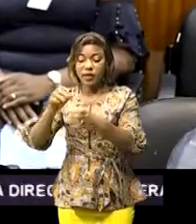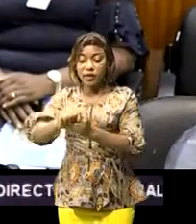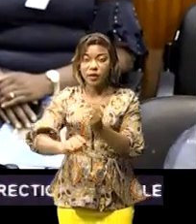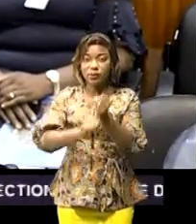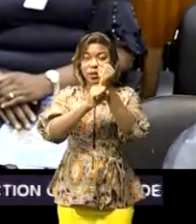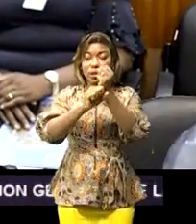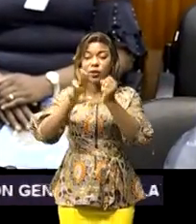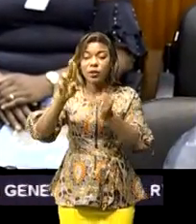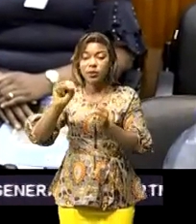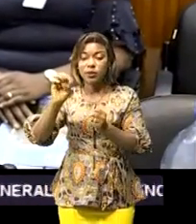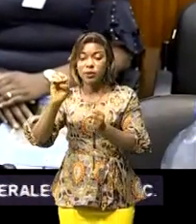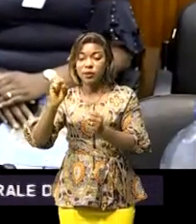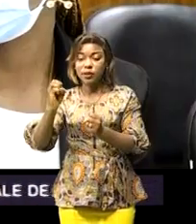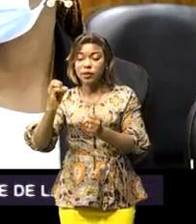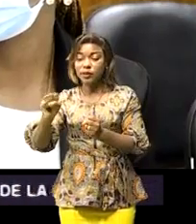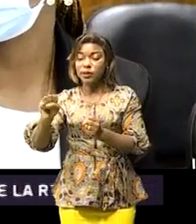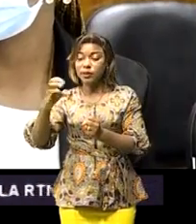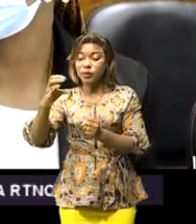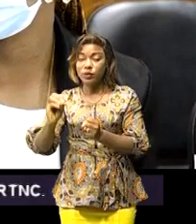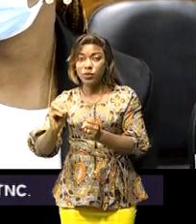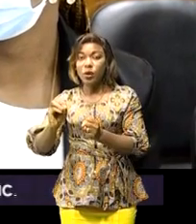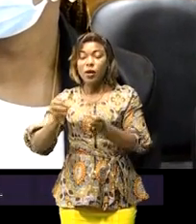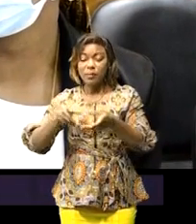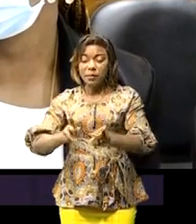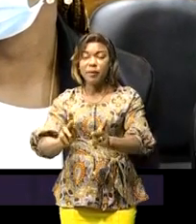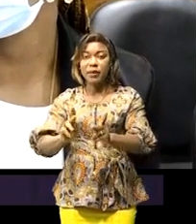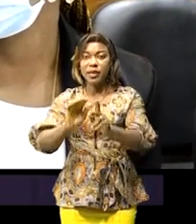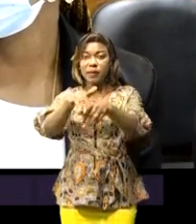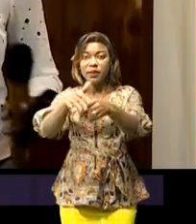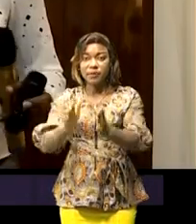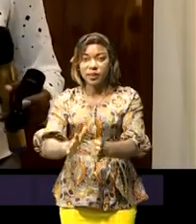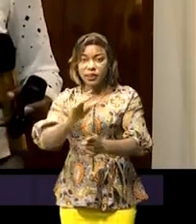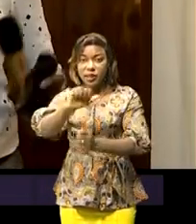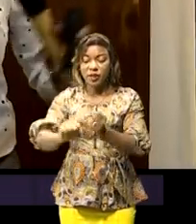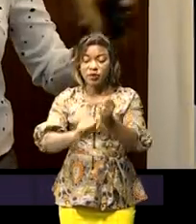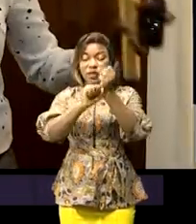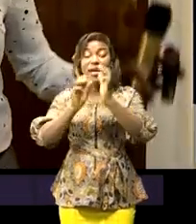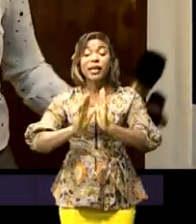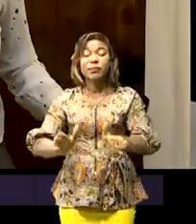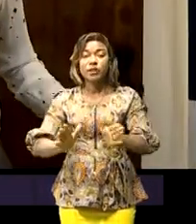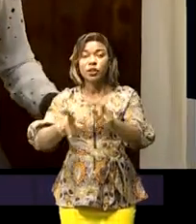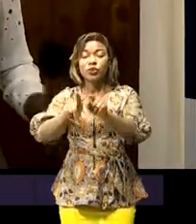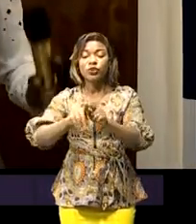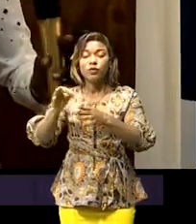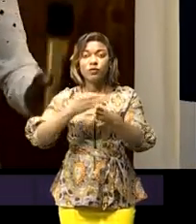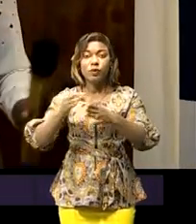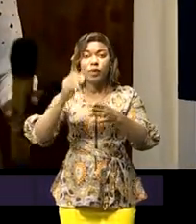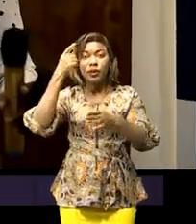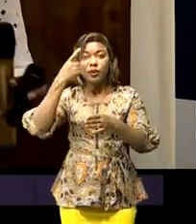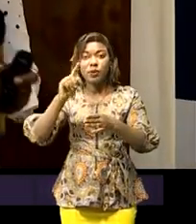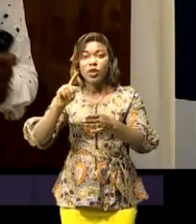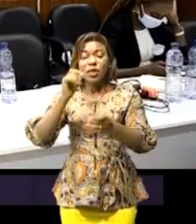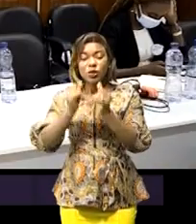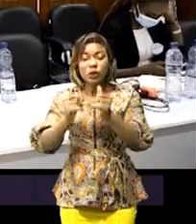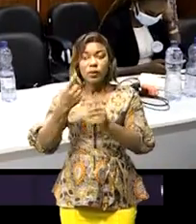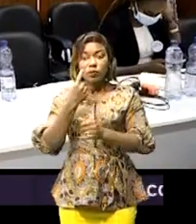l'UNESCO RDC, permet aux participants de renforcer leurs capacités et de les former sur le système d'alerte précoce